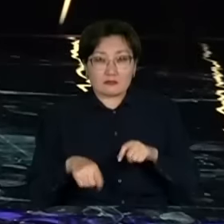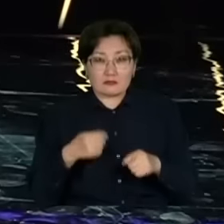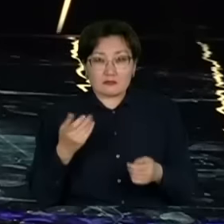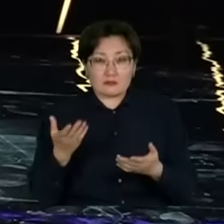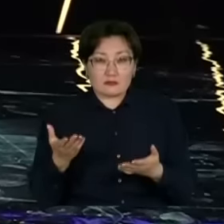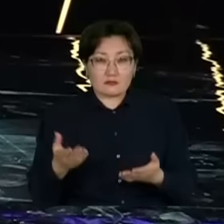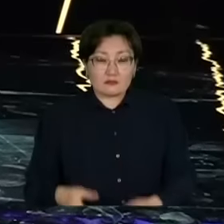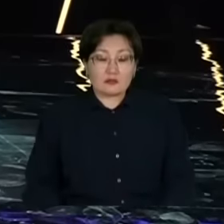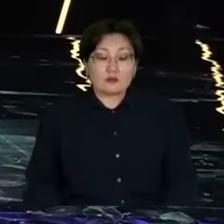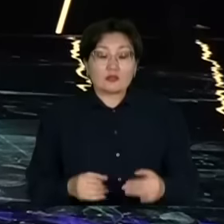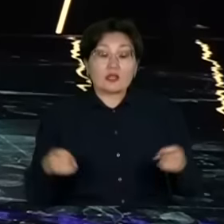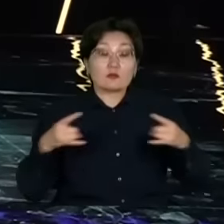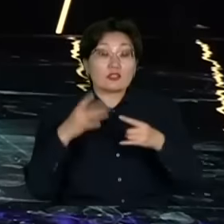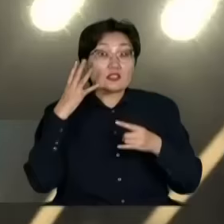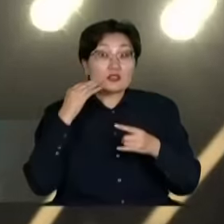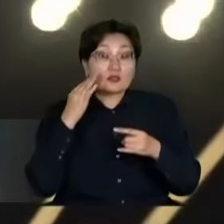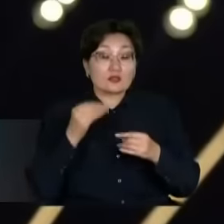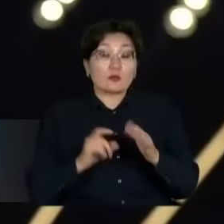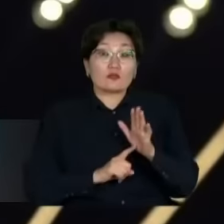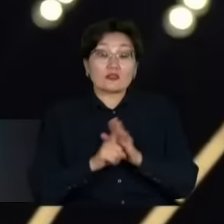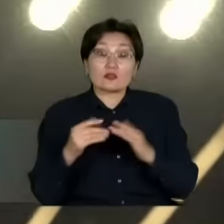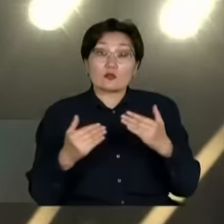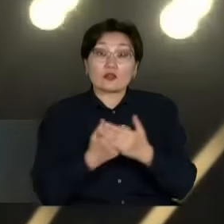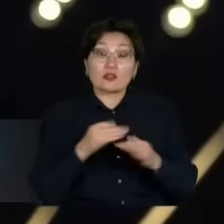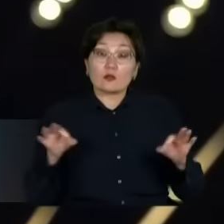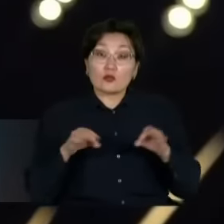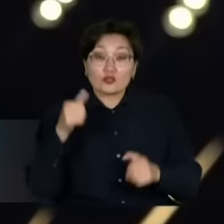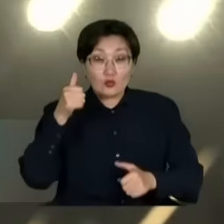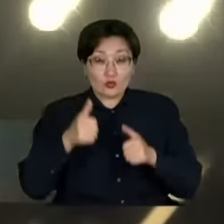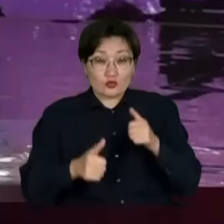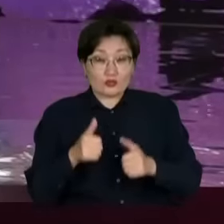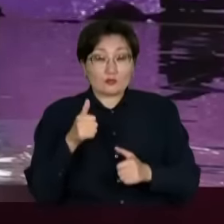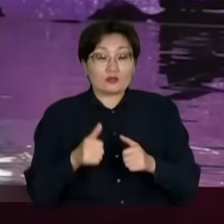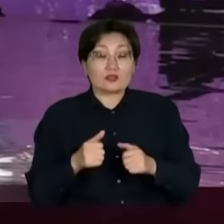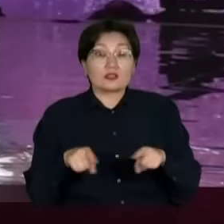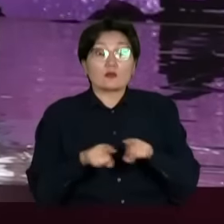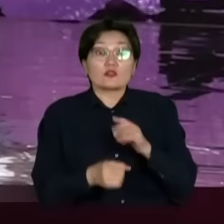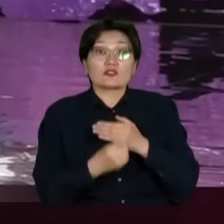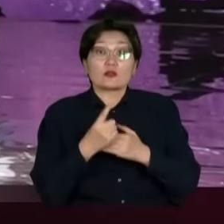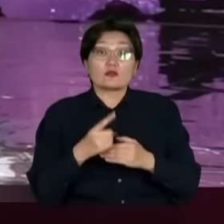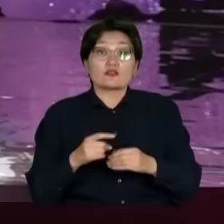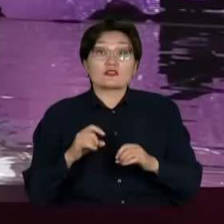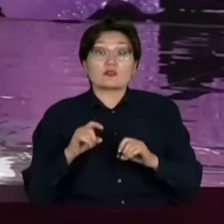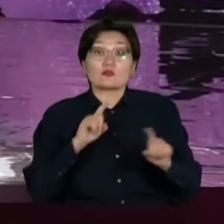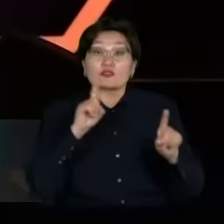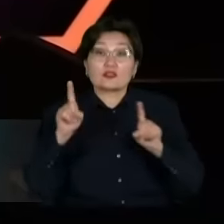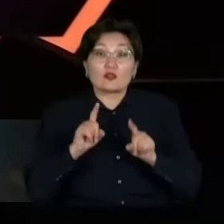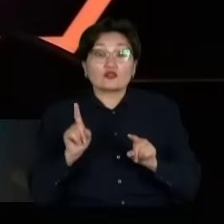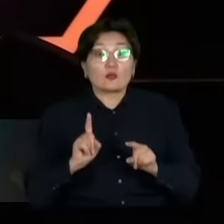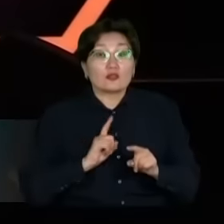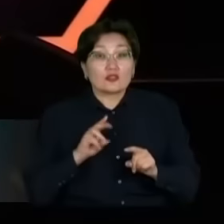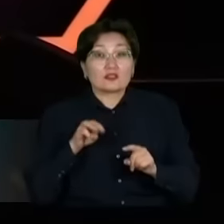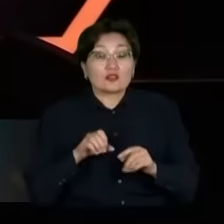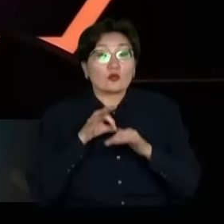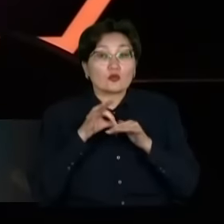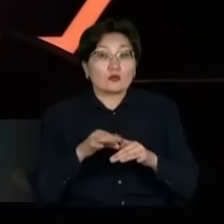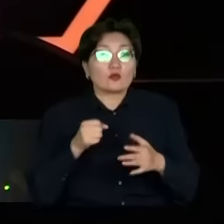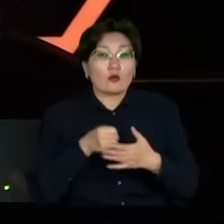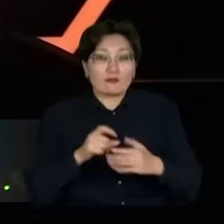провальной Лена муль конку Как рождаются зы и что ждт тех кто дойдет